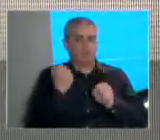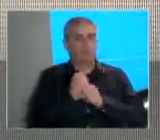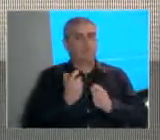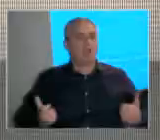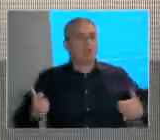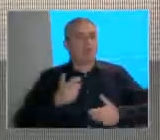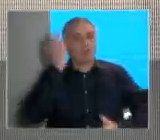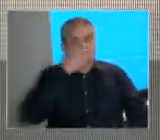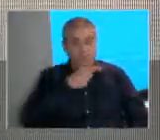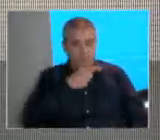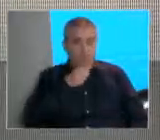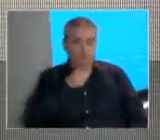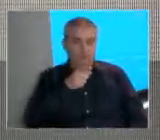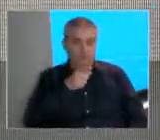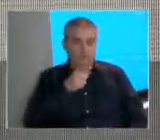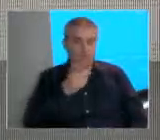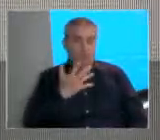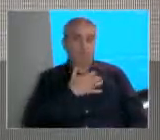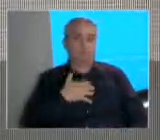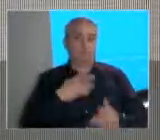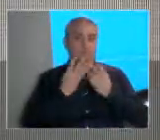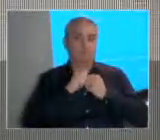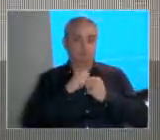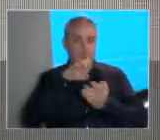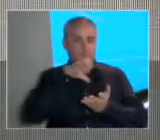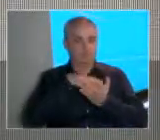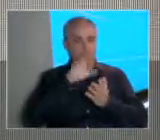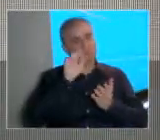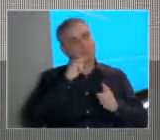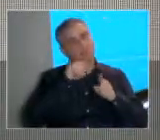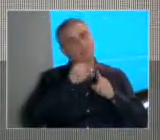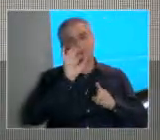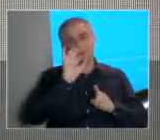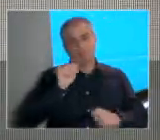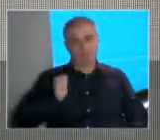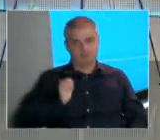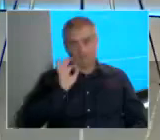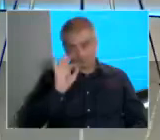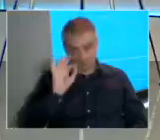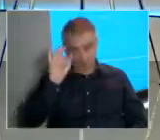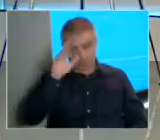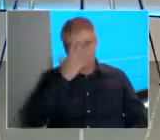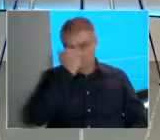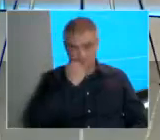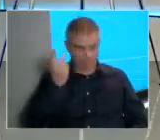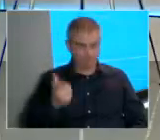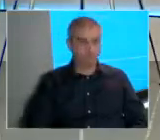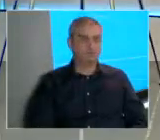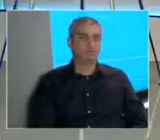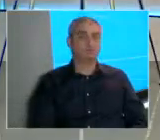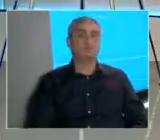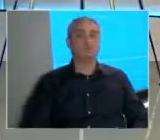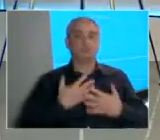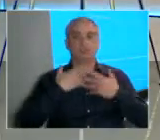חגורה שחורה, ששם נפגעה משפחה במתקן שסומן כמתחם צבאי. גם על בעלת השפעת, אפרופו בעלת